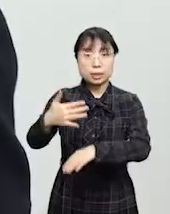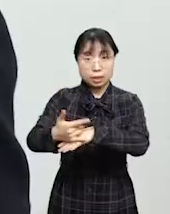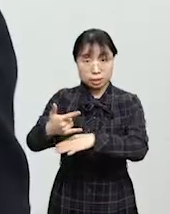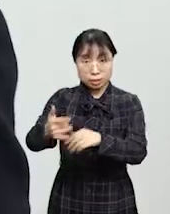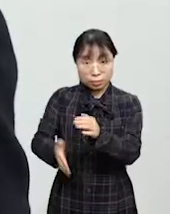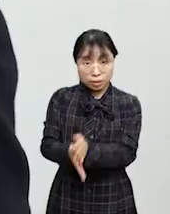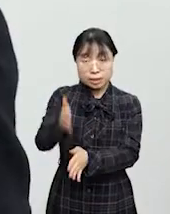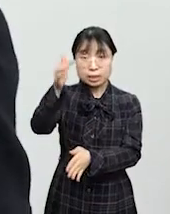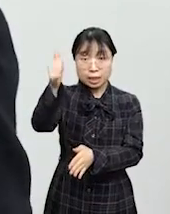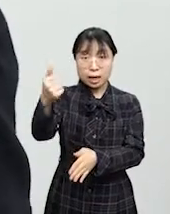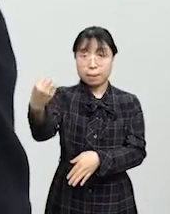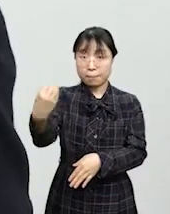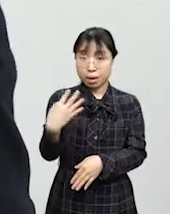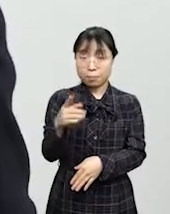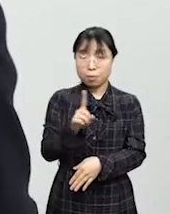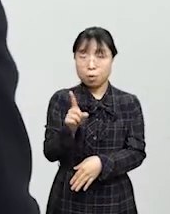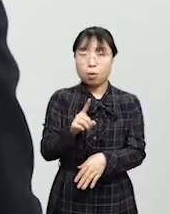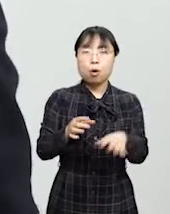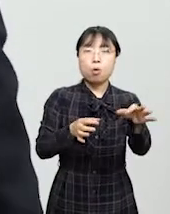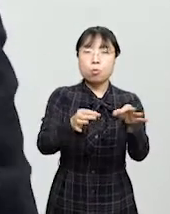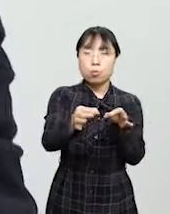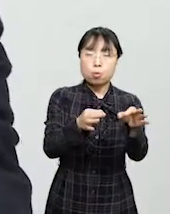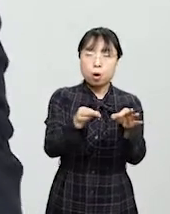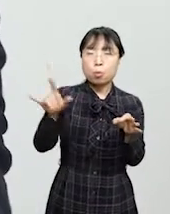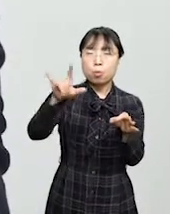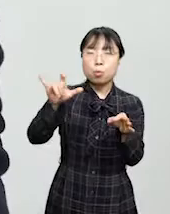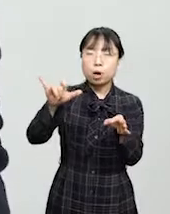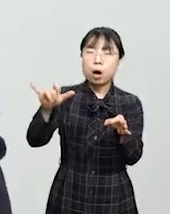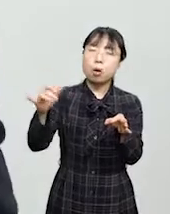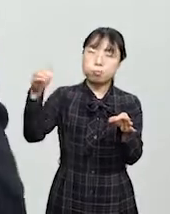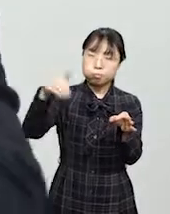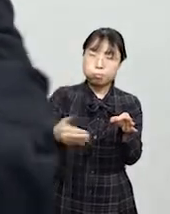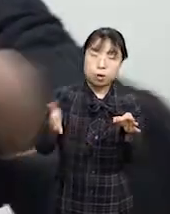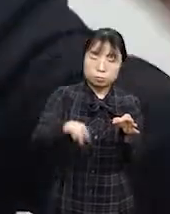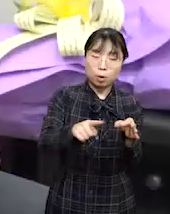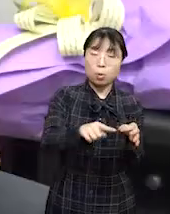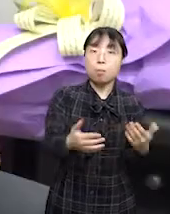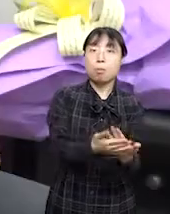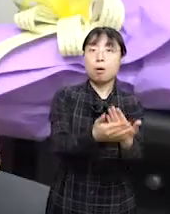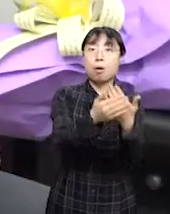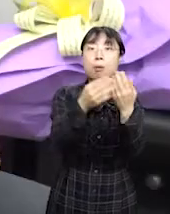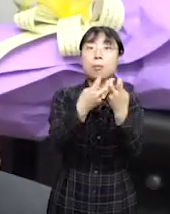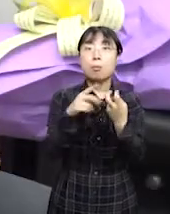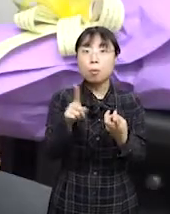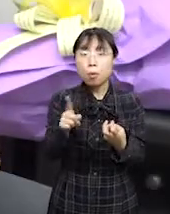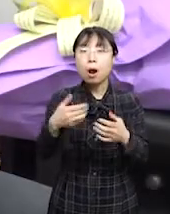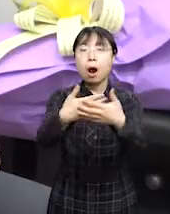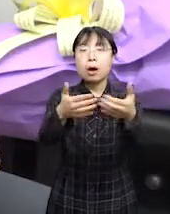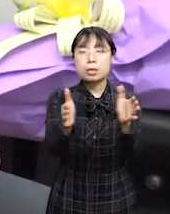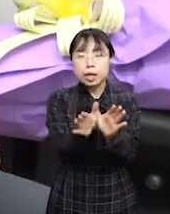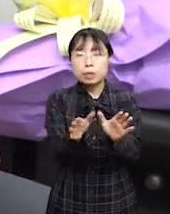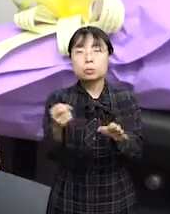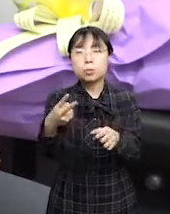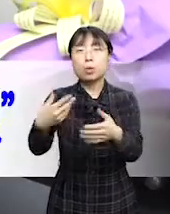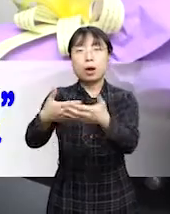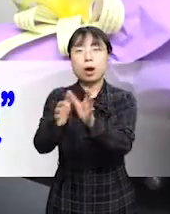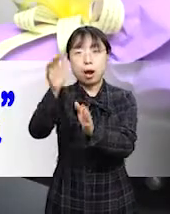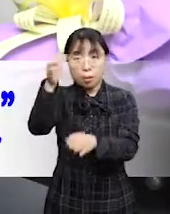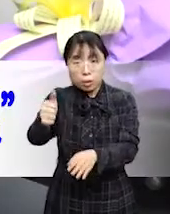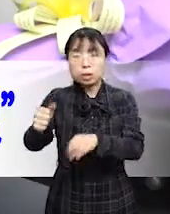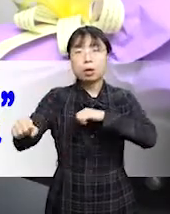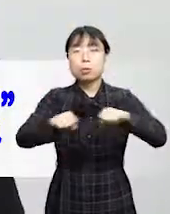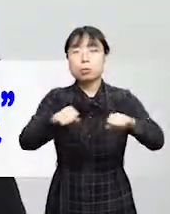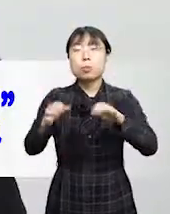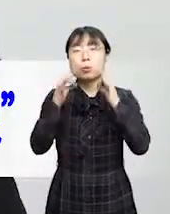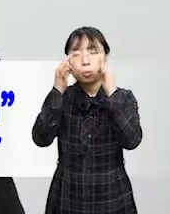어려운 시기임에도 전통시장이 활력을 찾을 수 있었던 것은 상인 회장님을 비롯한 상인분들의 노력이 컸다면서